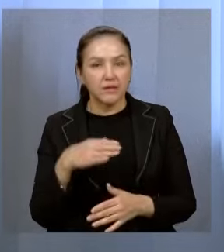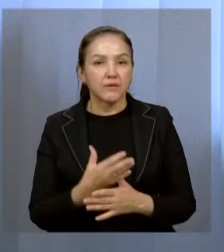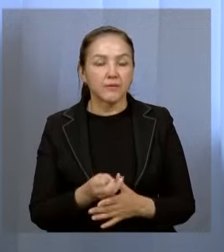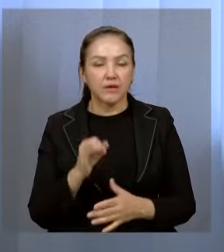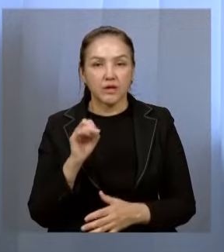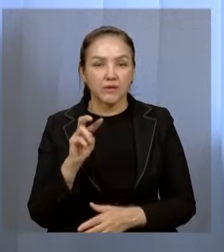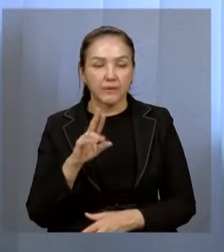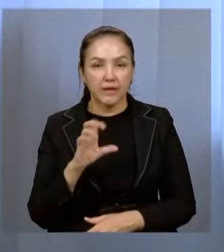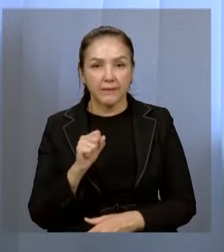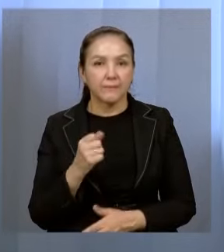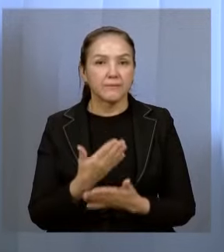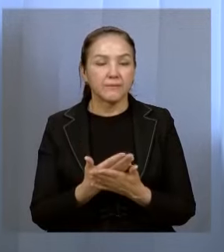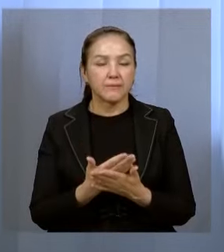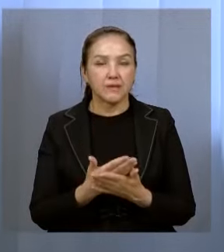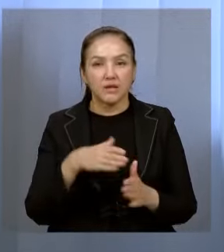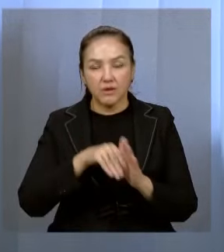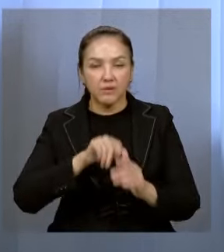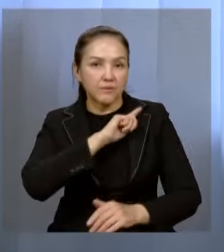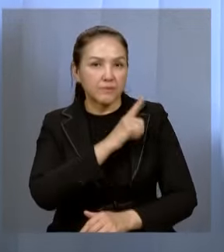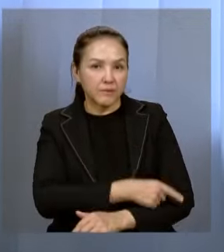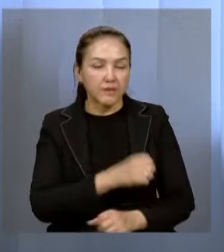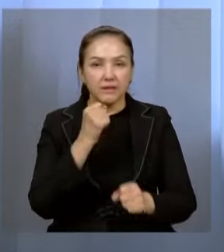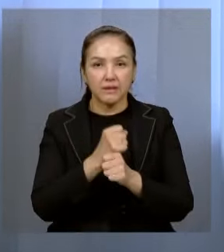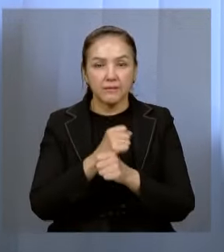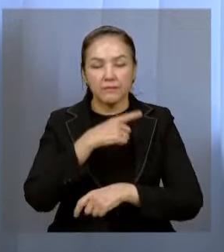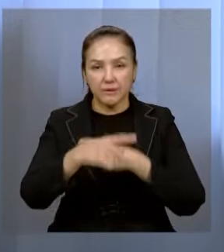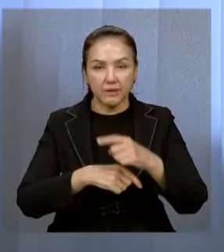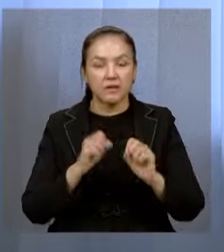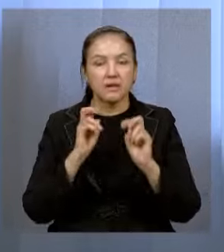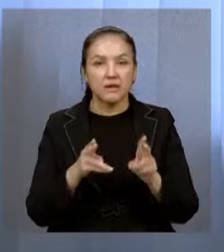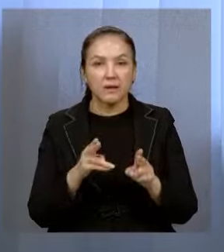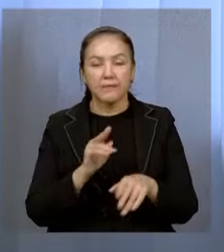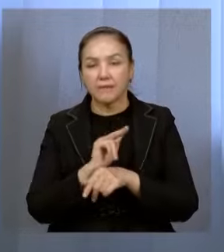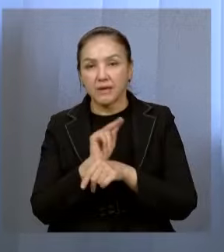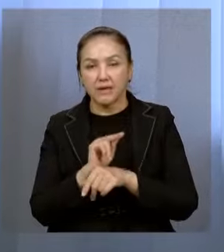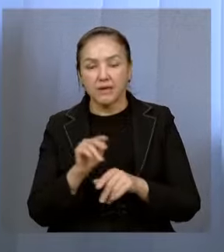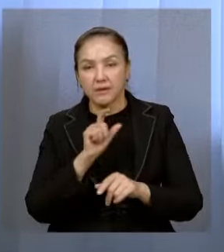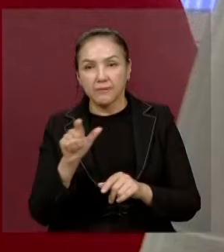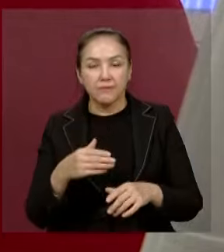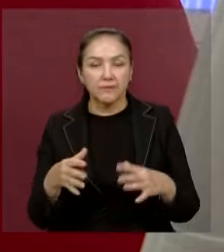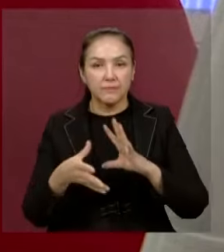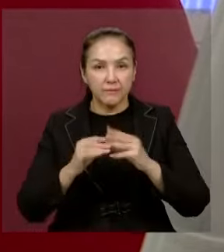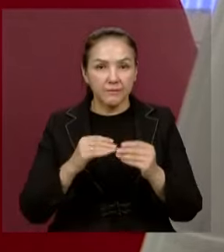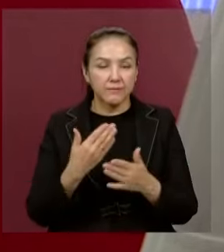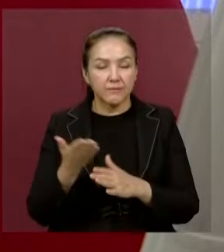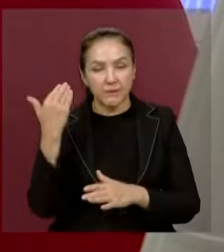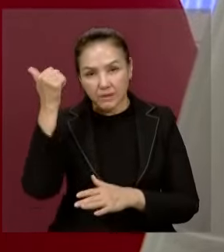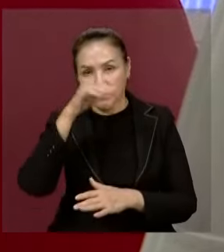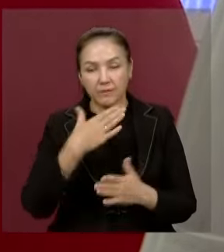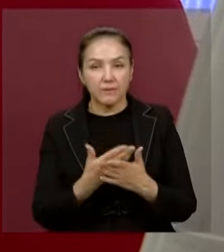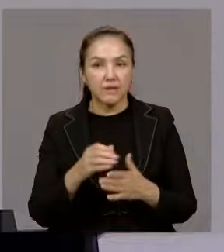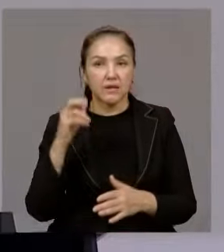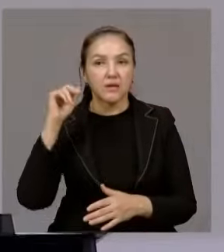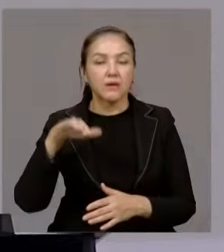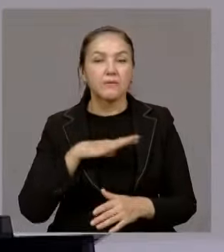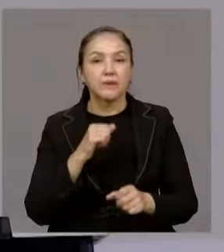искусственного интеллекта значительно усилит работу в будущем как для подготовки кадров так и в целом в прошлом году кар в